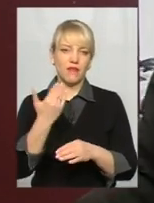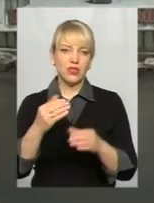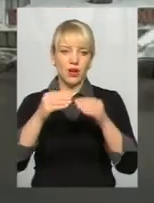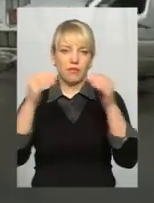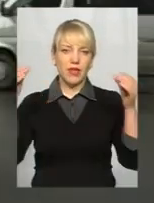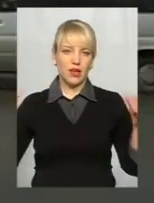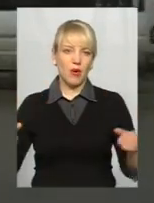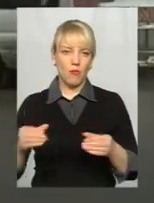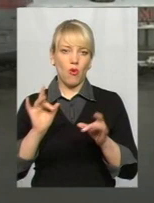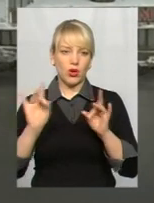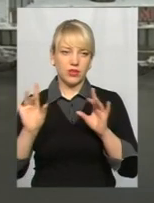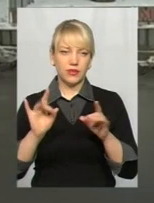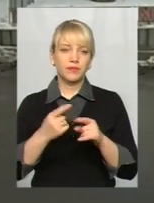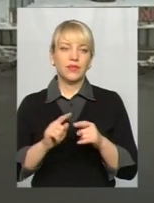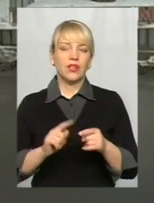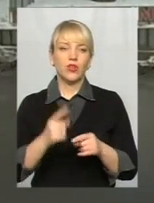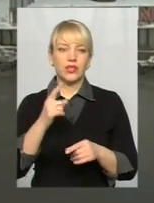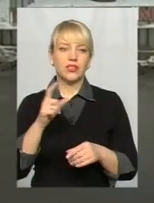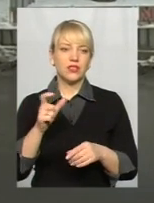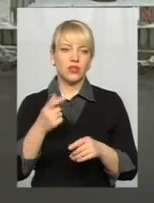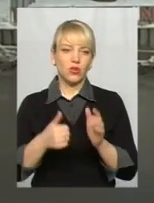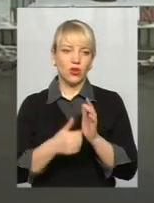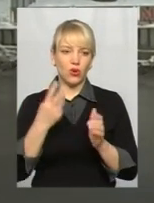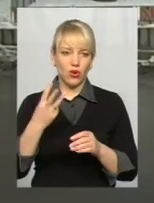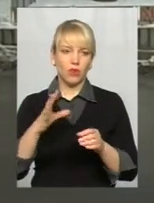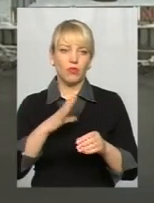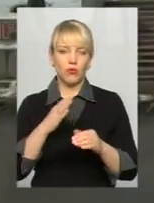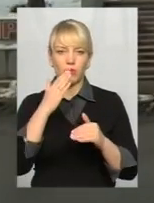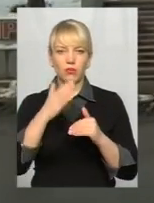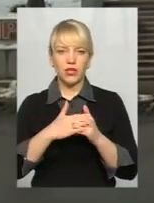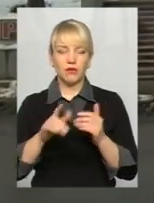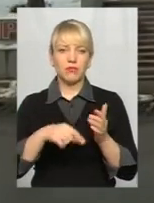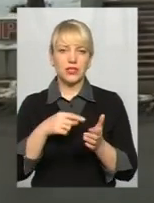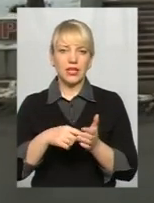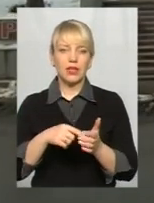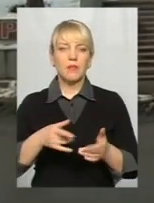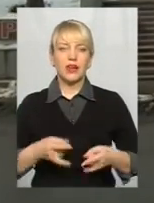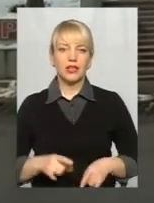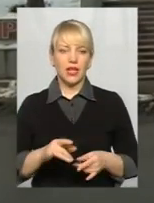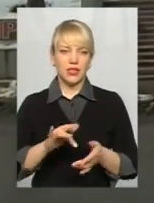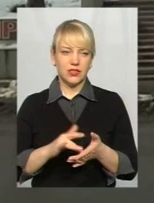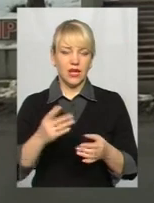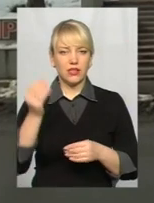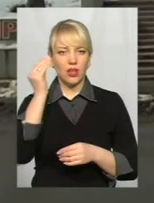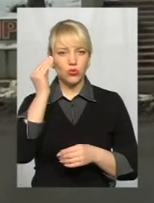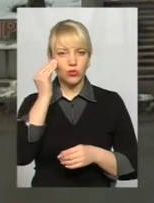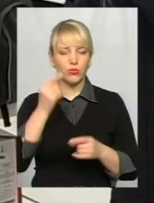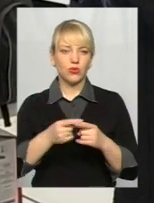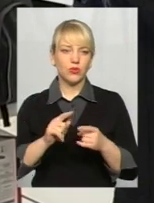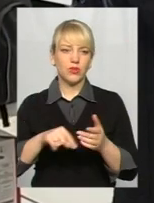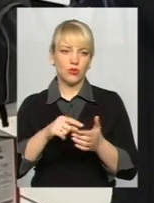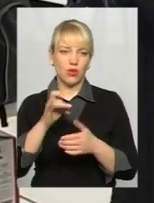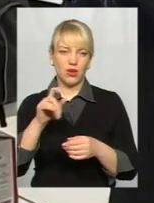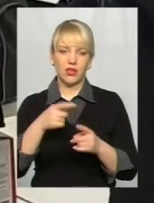все. Один з трьох бікбордів розміщувався поблизу корпусу міського перинатального центру. Він, на думку чиновників міськради, морально застарів,